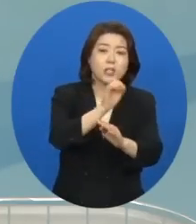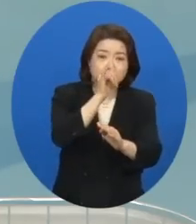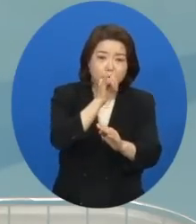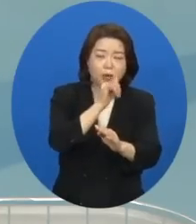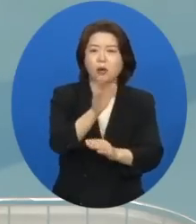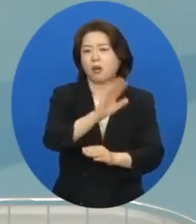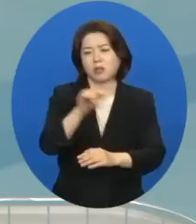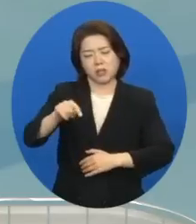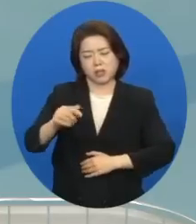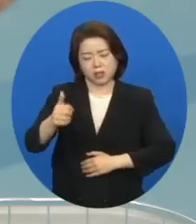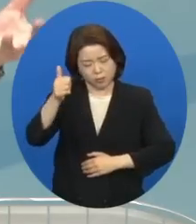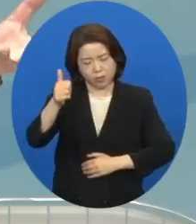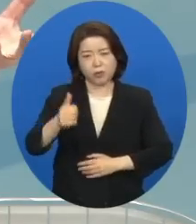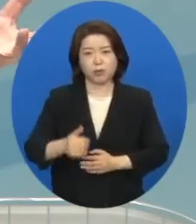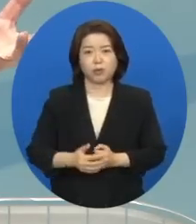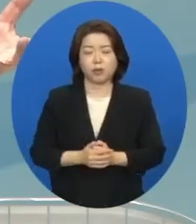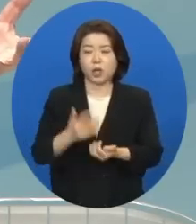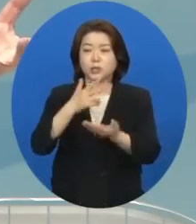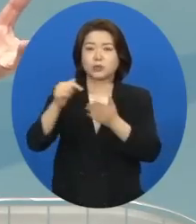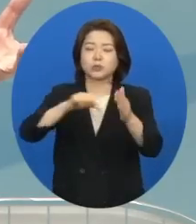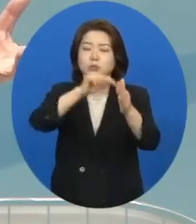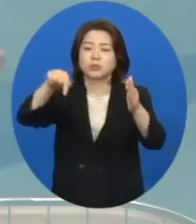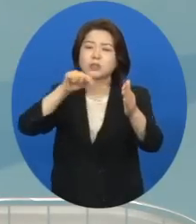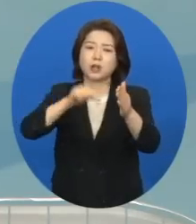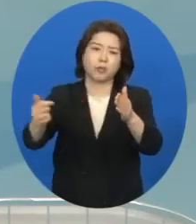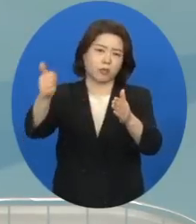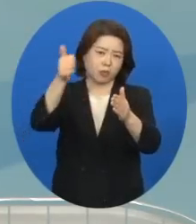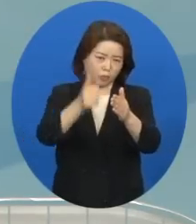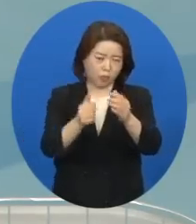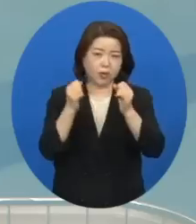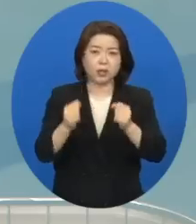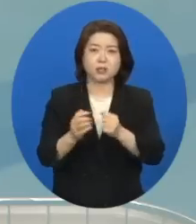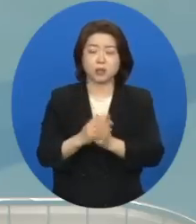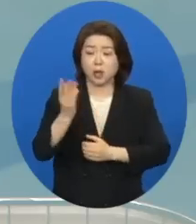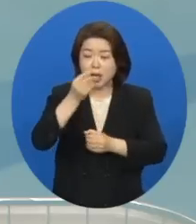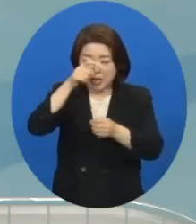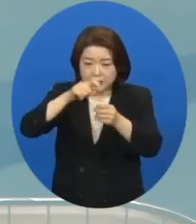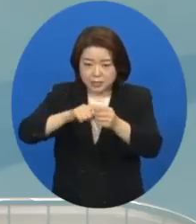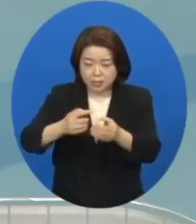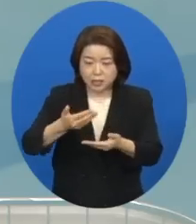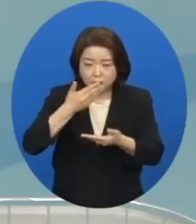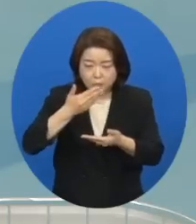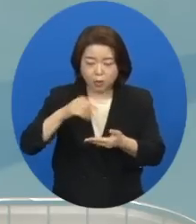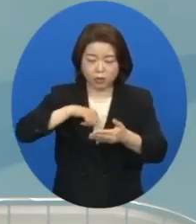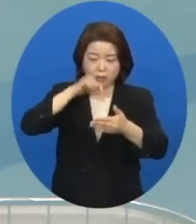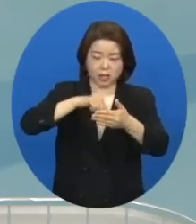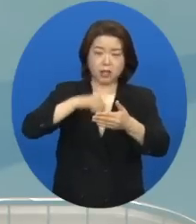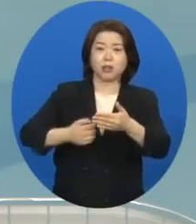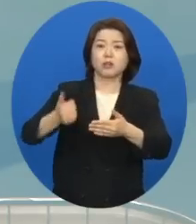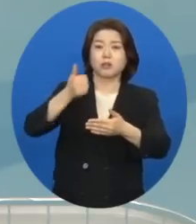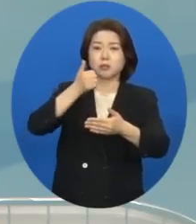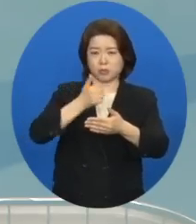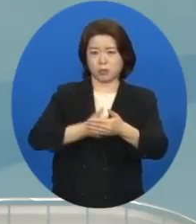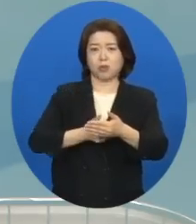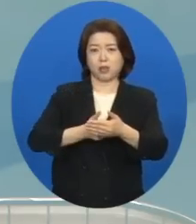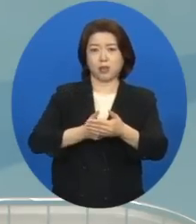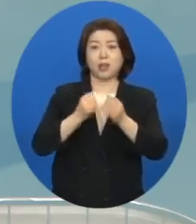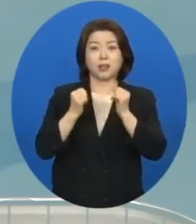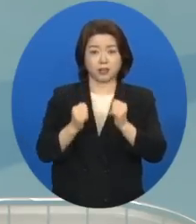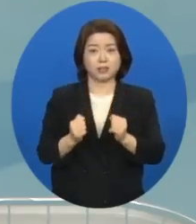있나요? 주님은 우리 가운데 계세요. 그리고 성찬을 먹은 내 안에 주님이